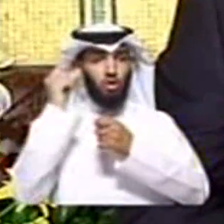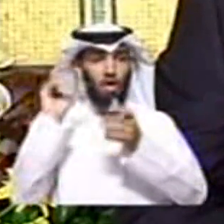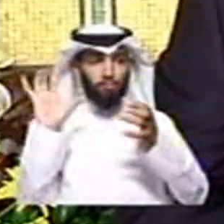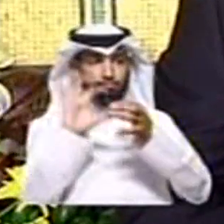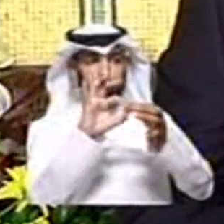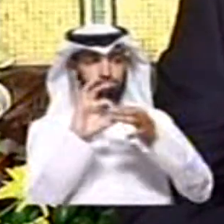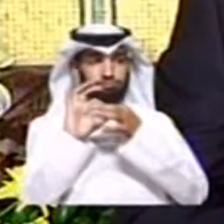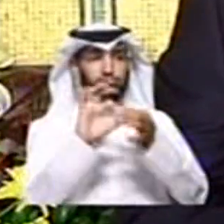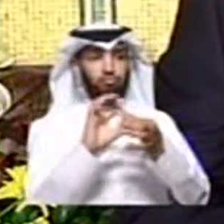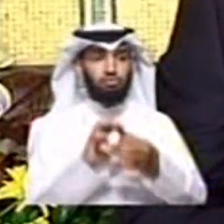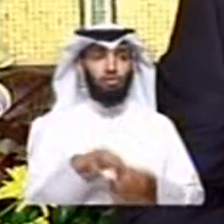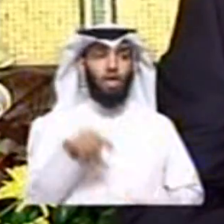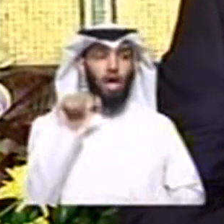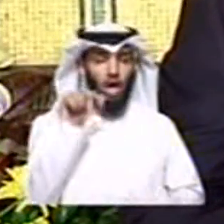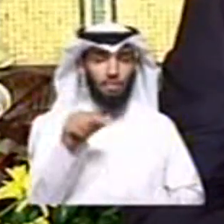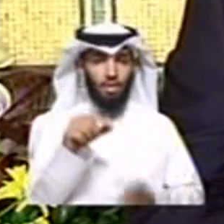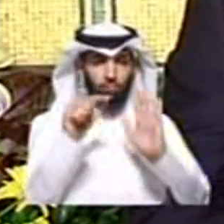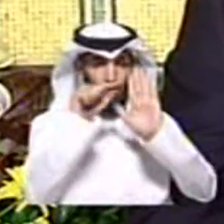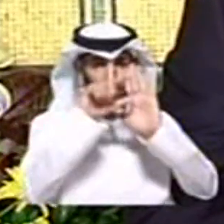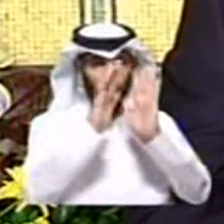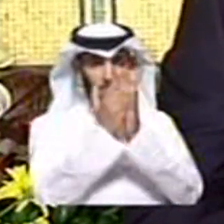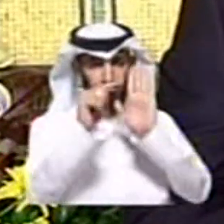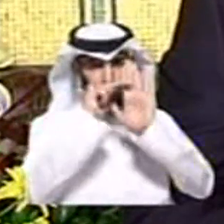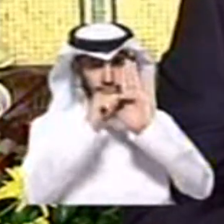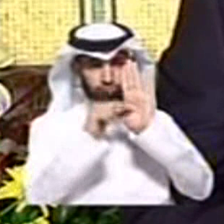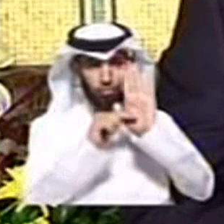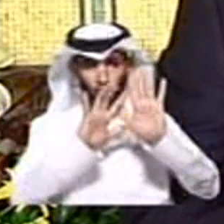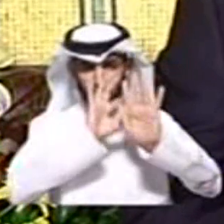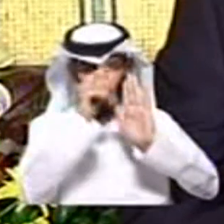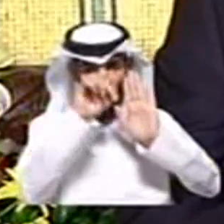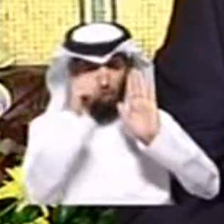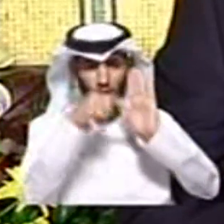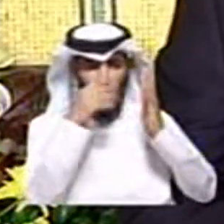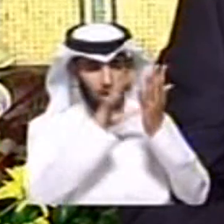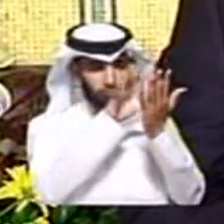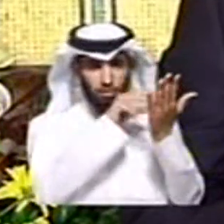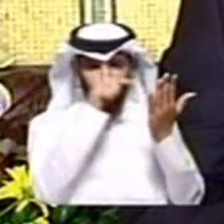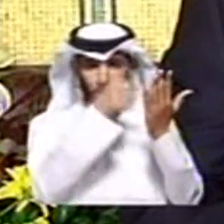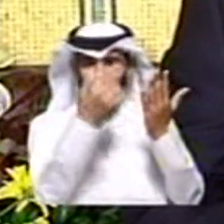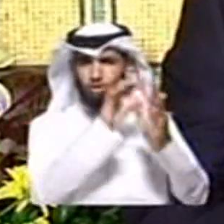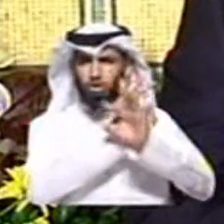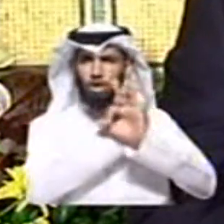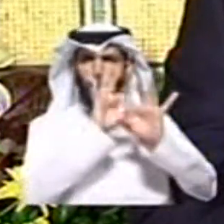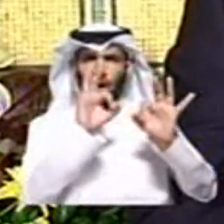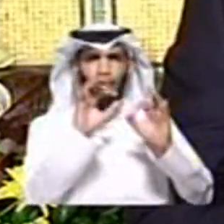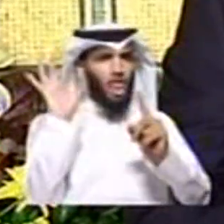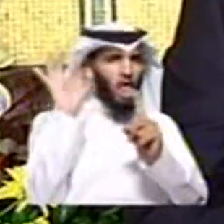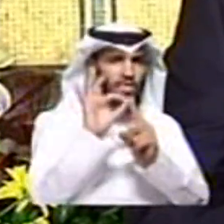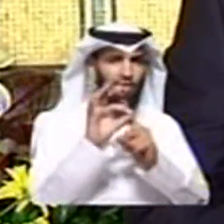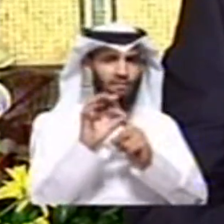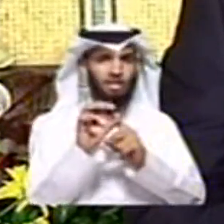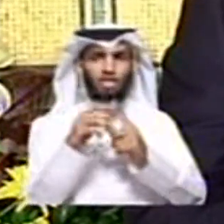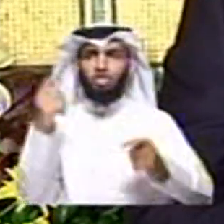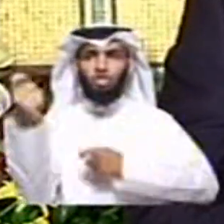جميع البنود والرؤى التي تمت مناقشتها في الاجتماع الذي انعقد هنا تهدف في عمومها إلى تيسير وتسهيل حركة